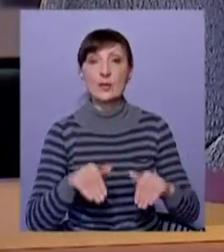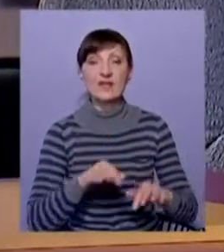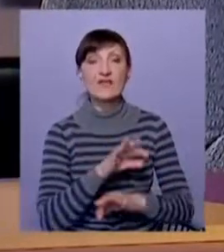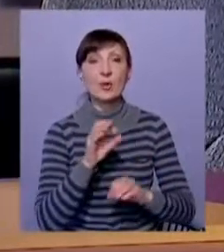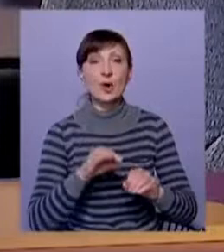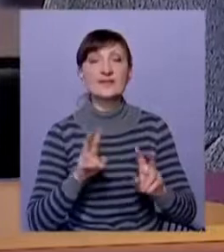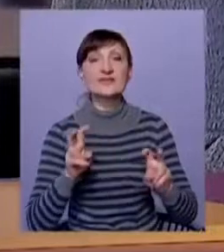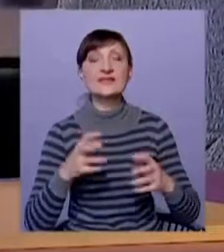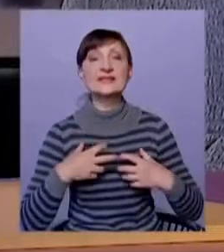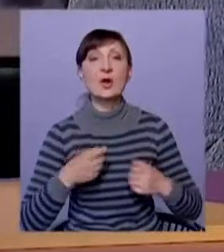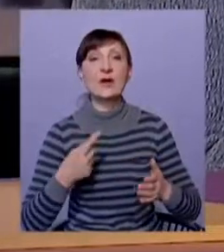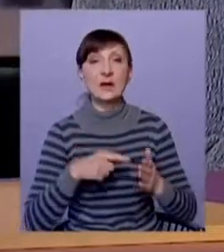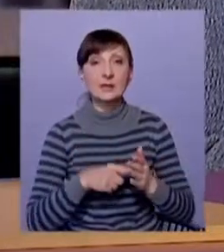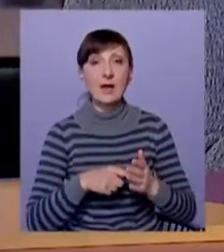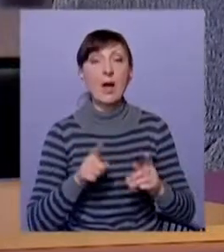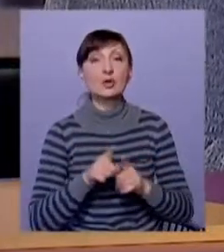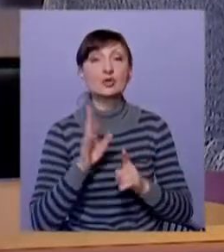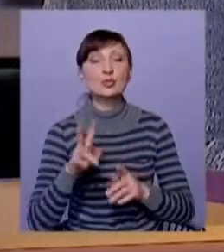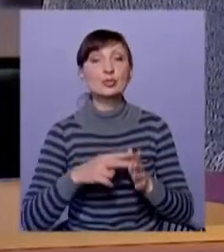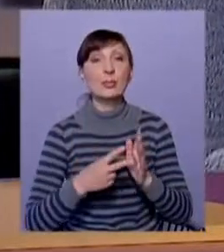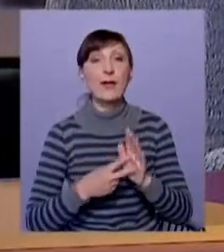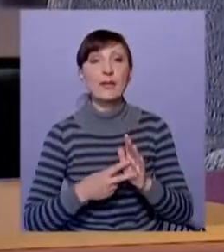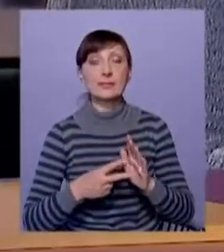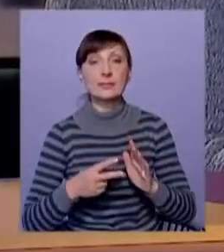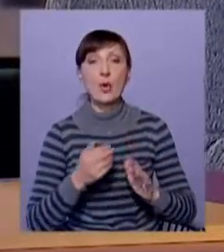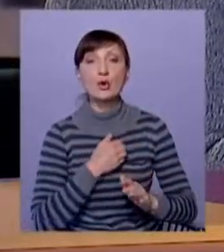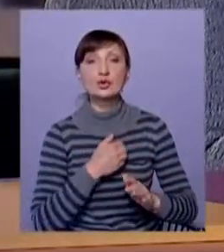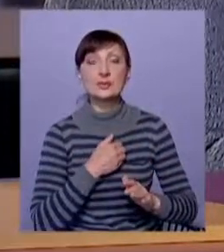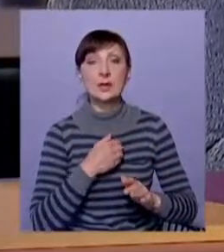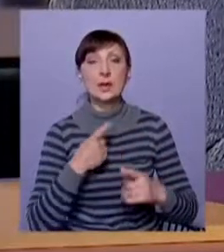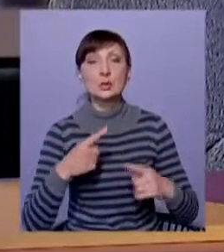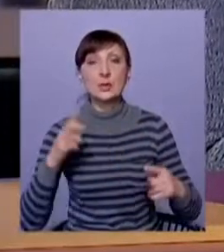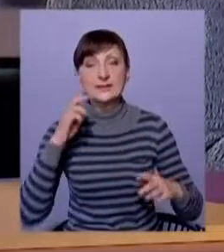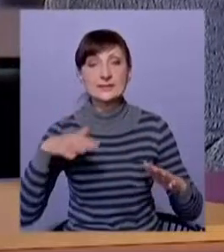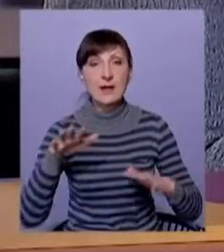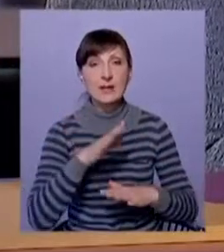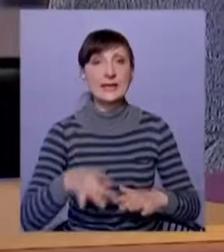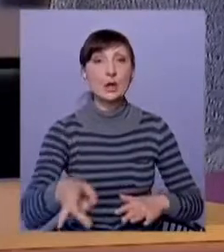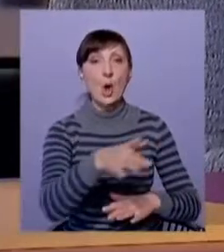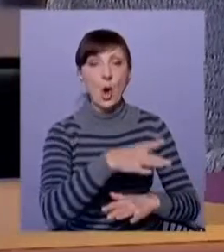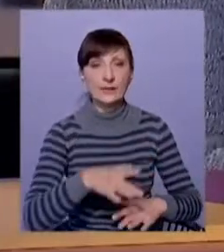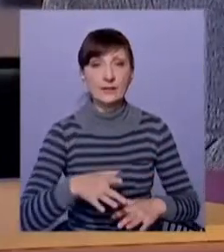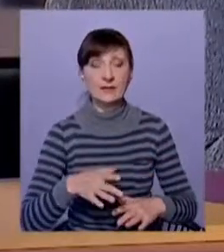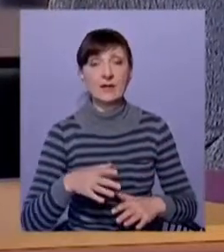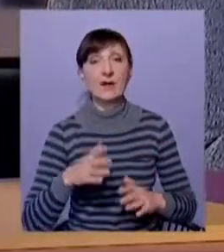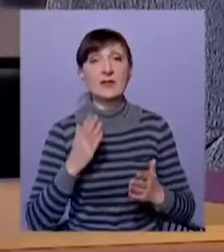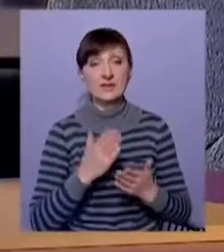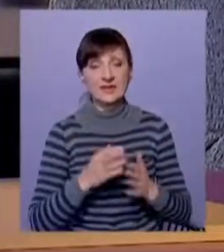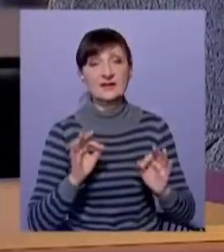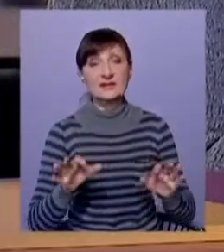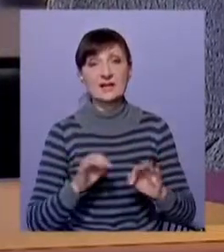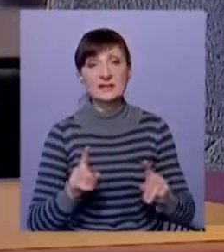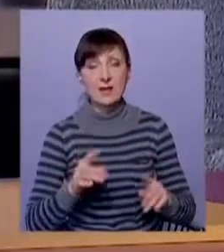«Здоровые города» готовятся и наши регионы, нашей страны, другие. Поэтому, я так думаю, нам есть чем с ним поделиться, каким